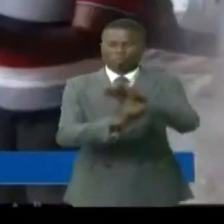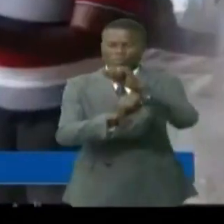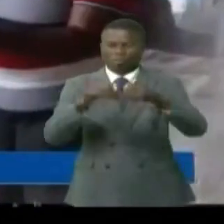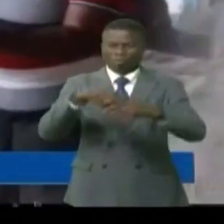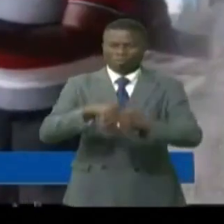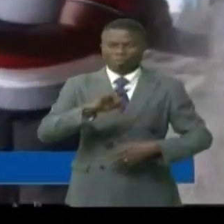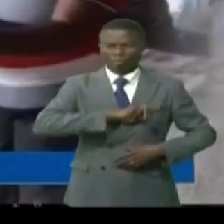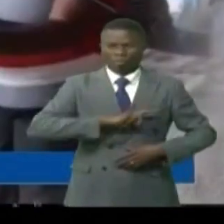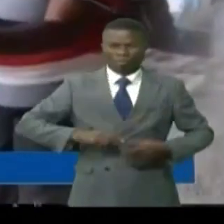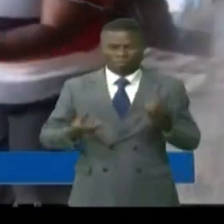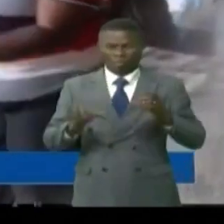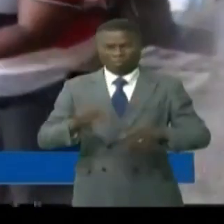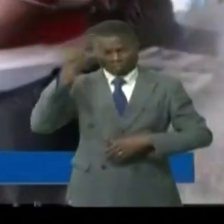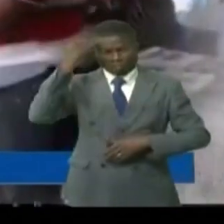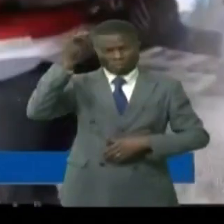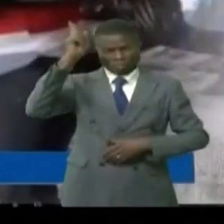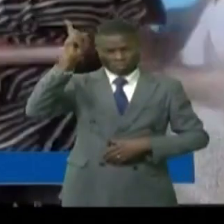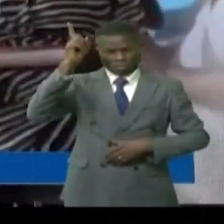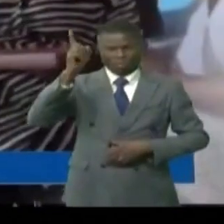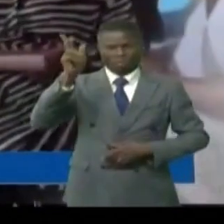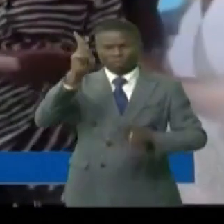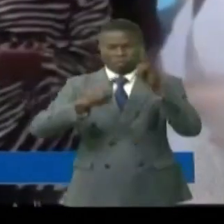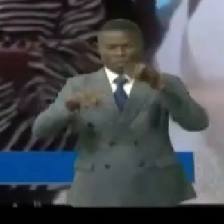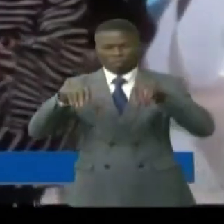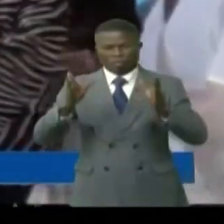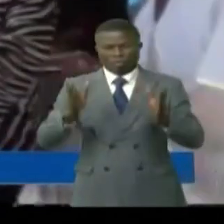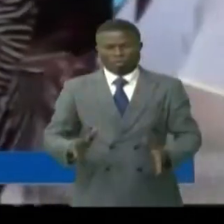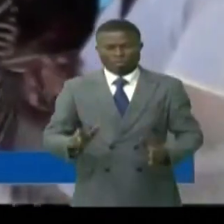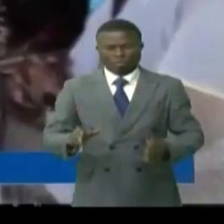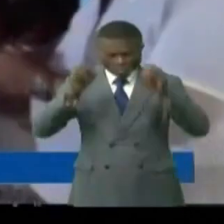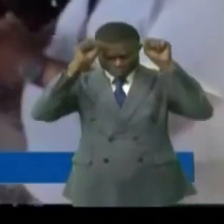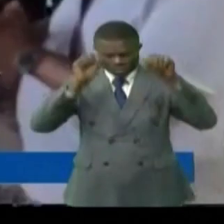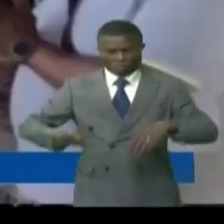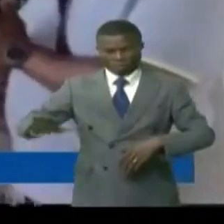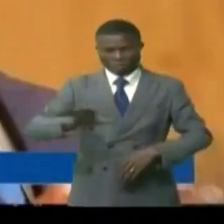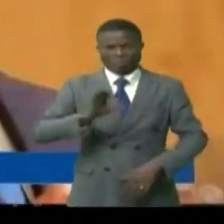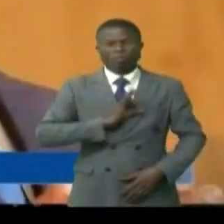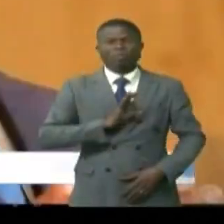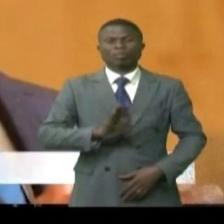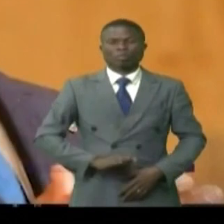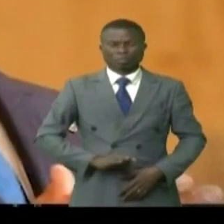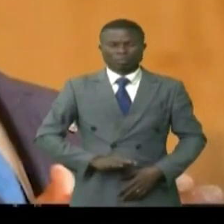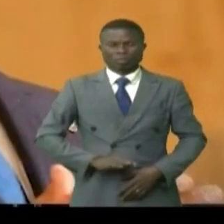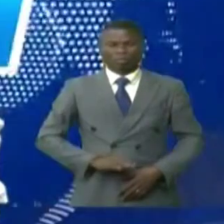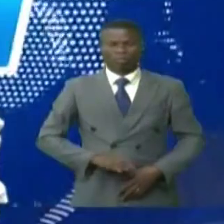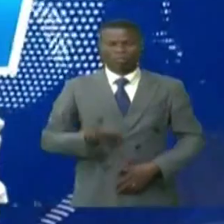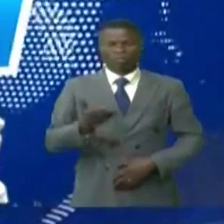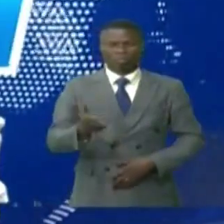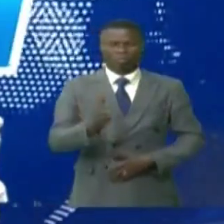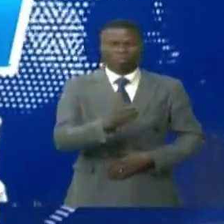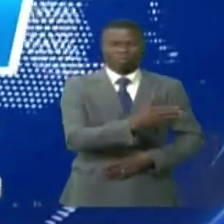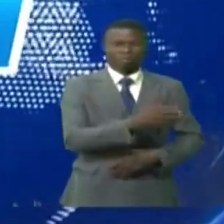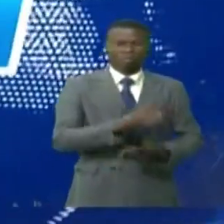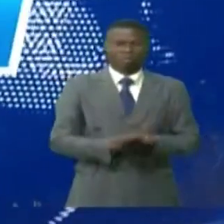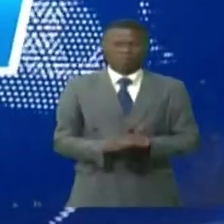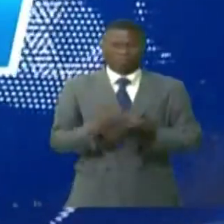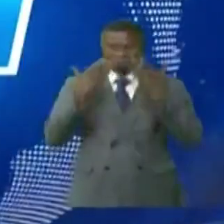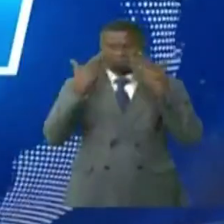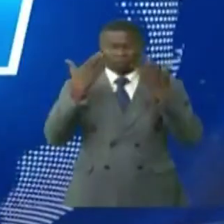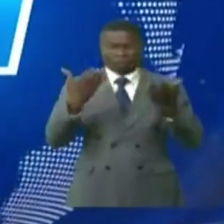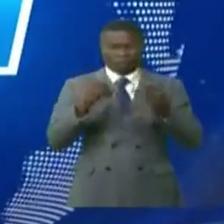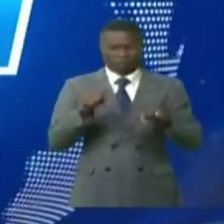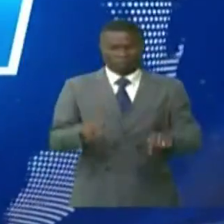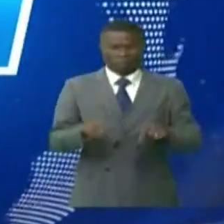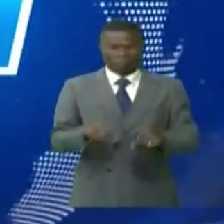du Congo, prônée par le premier de citoyens, le président de la République, Félix-Antoine Tshisekedi Tshilombo. Voilà,